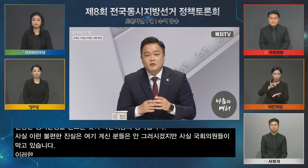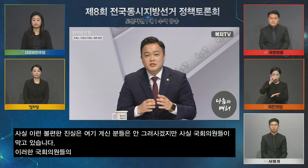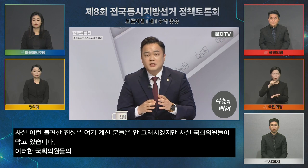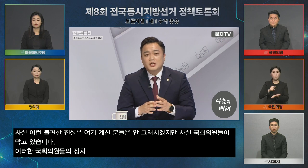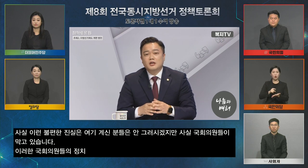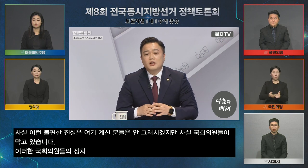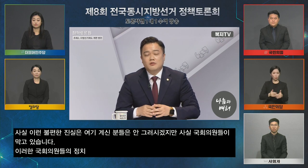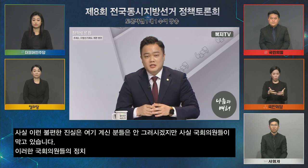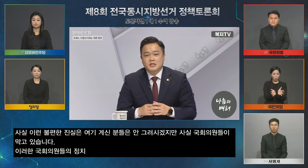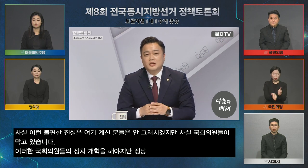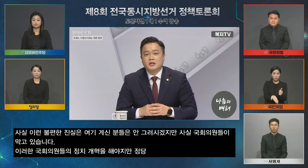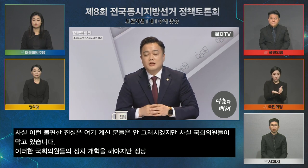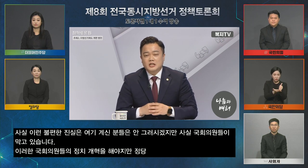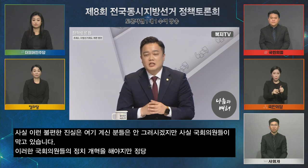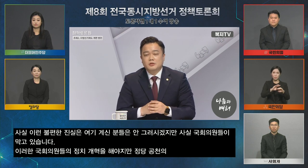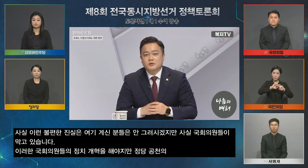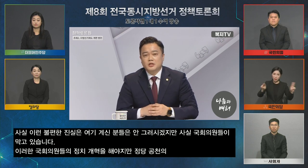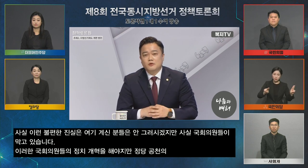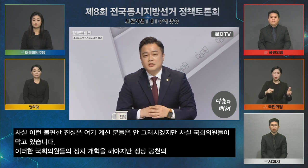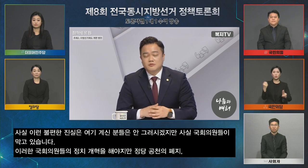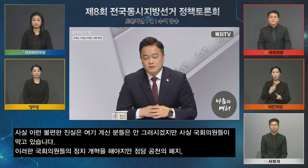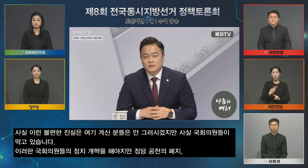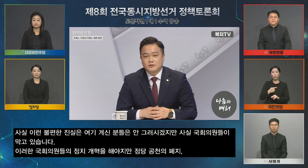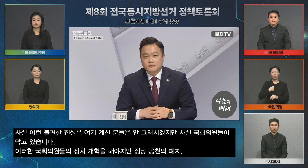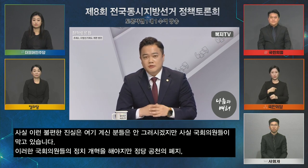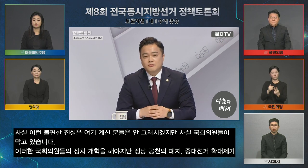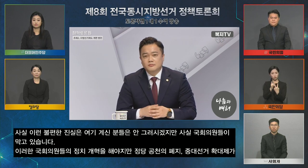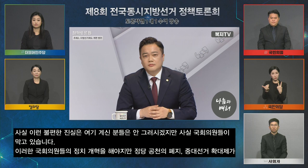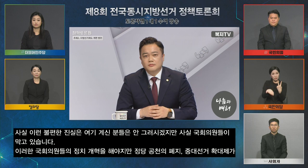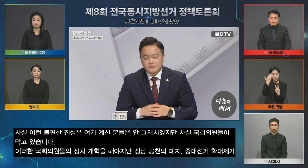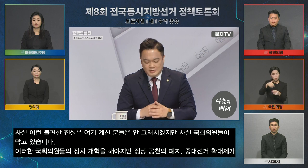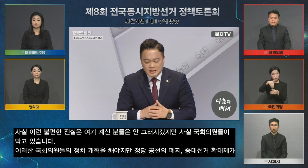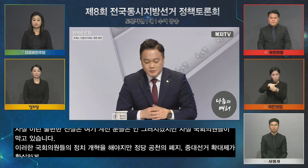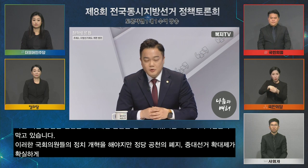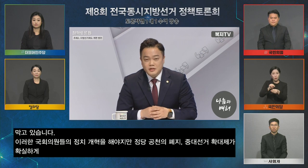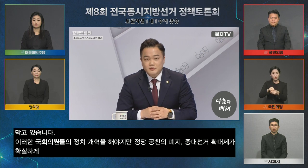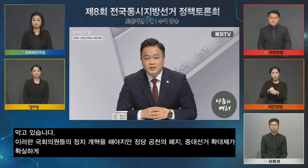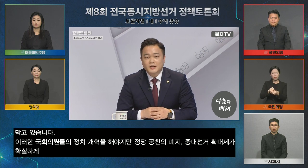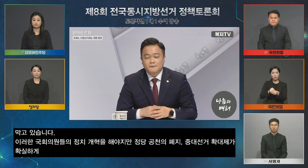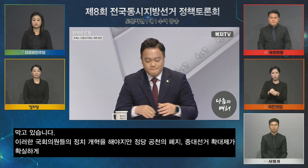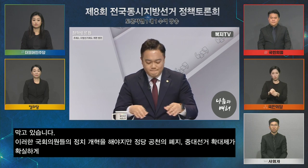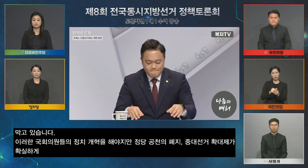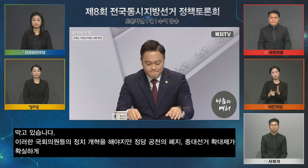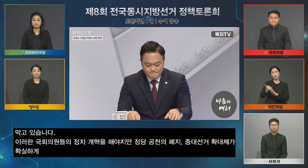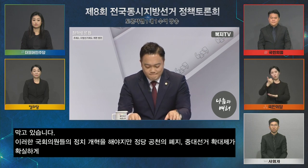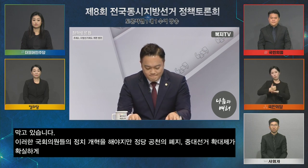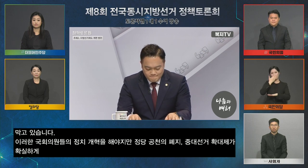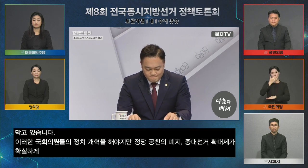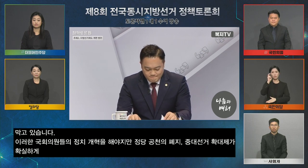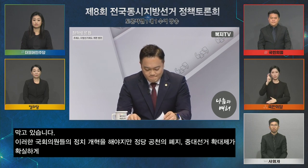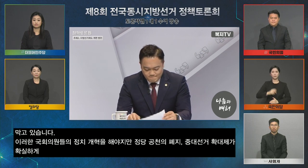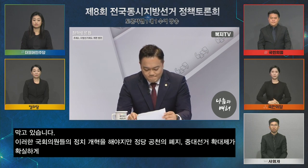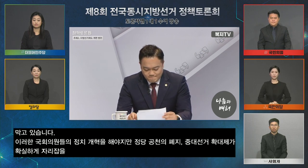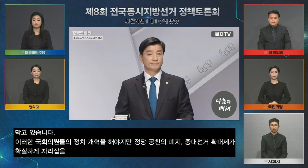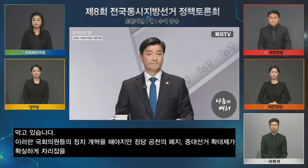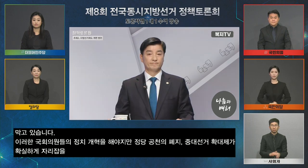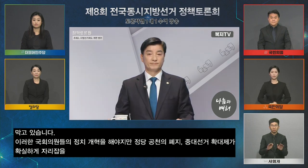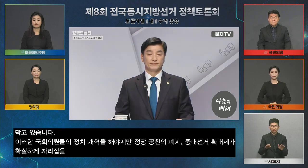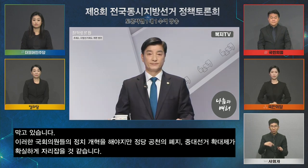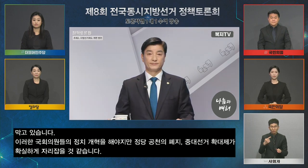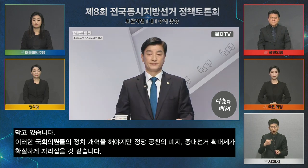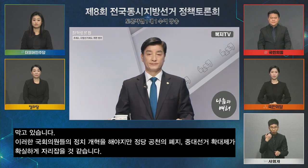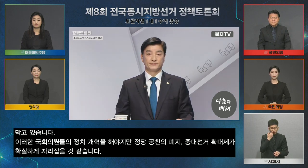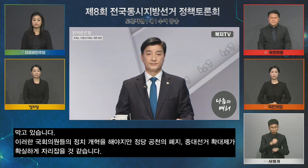중대 선거 확대제가 확실하게 자리 잡을 것 같습니다. 네, 계속해서